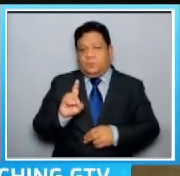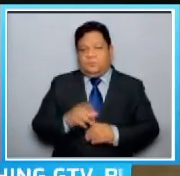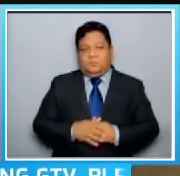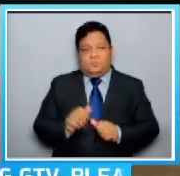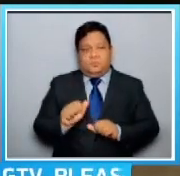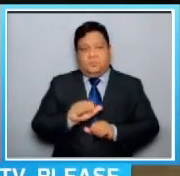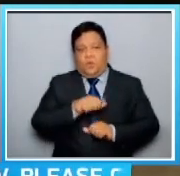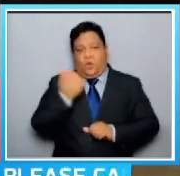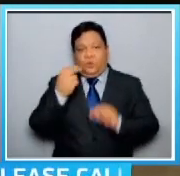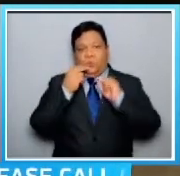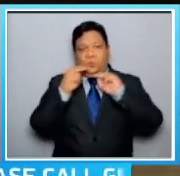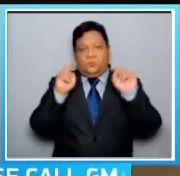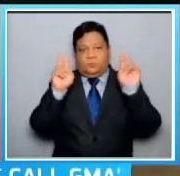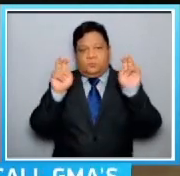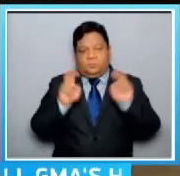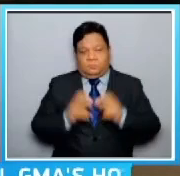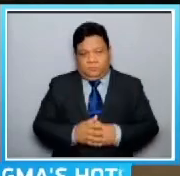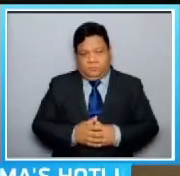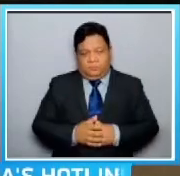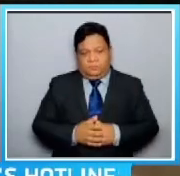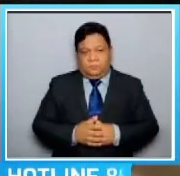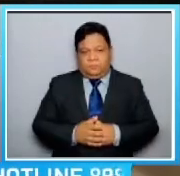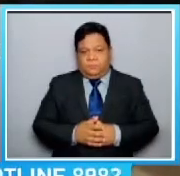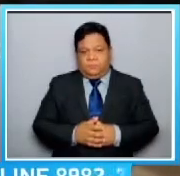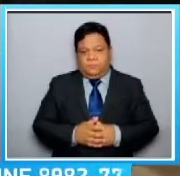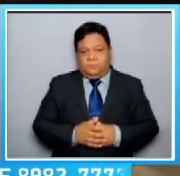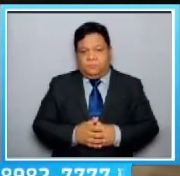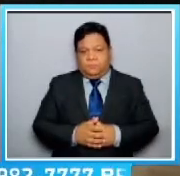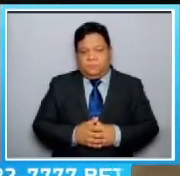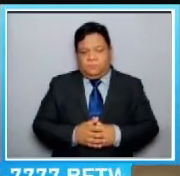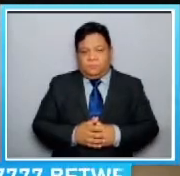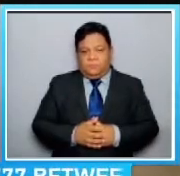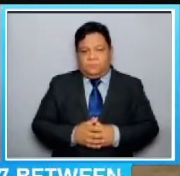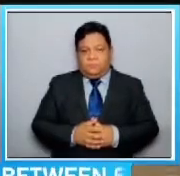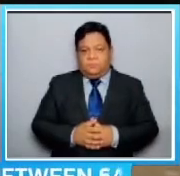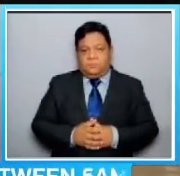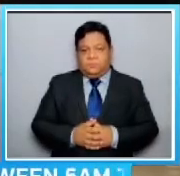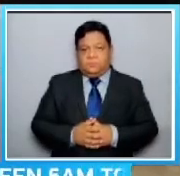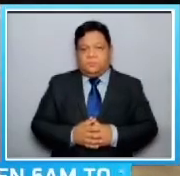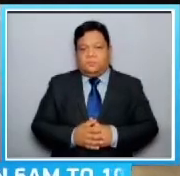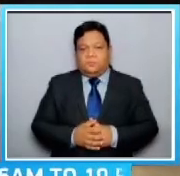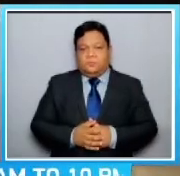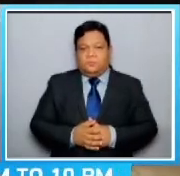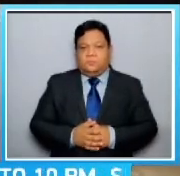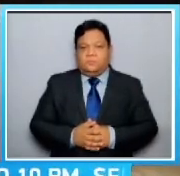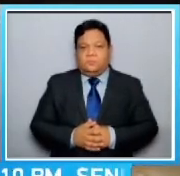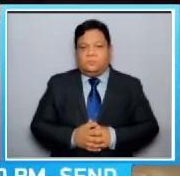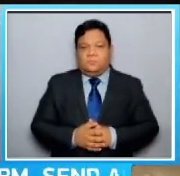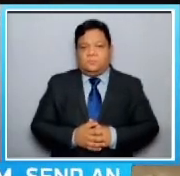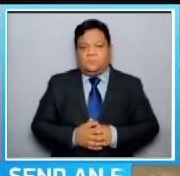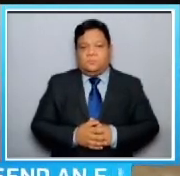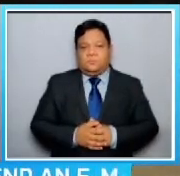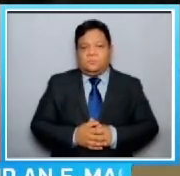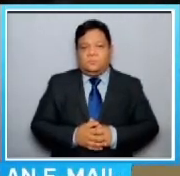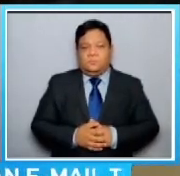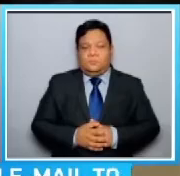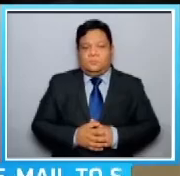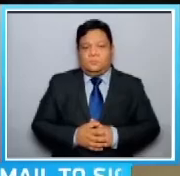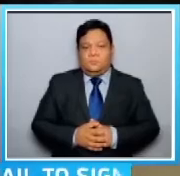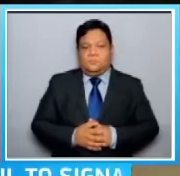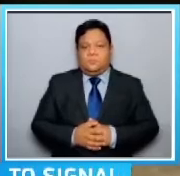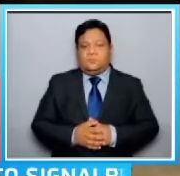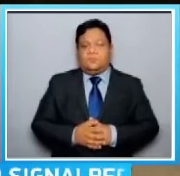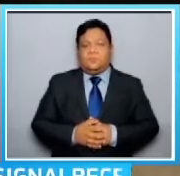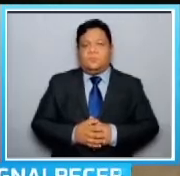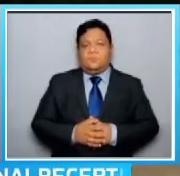Ito na. Okay. Okay po, so magandang umaga sa ating